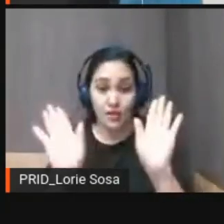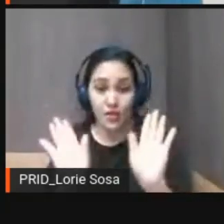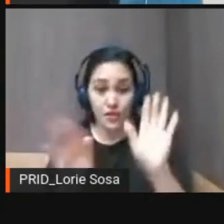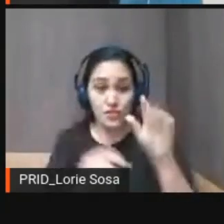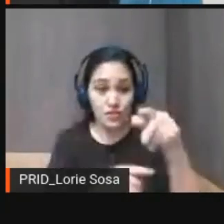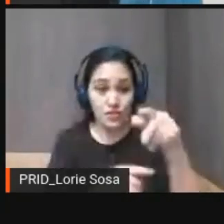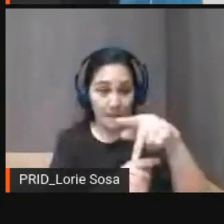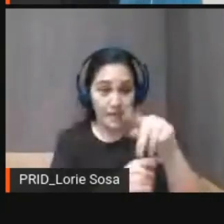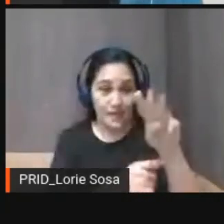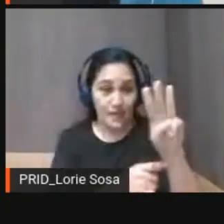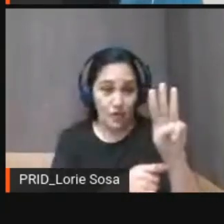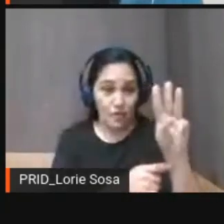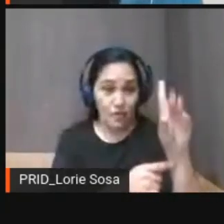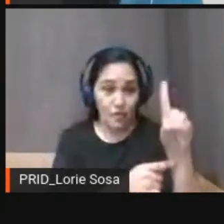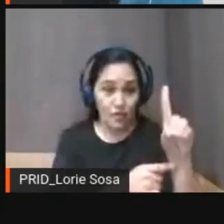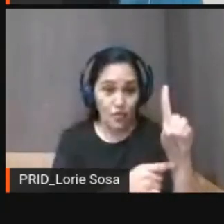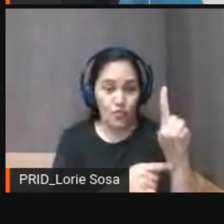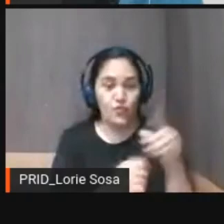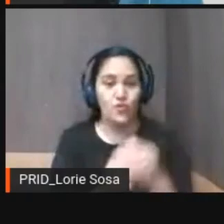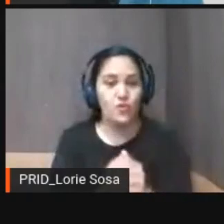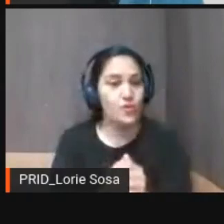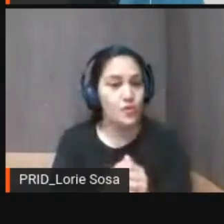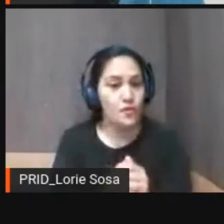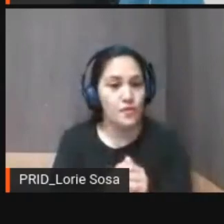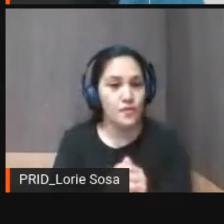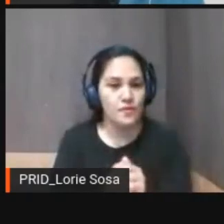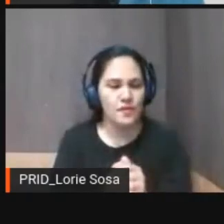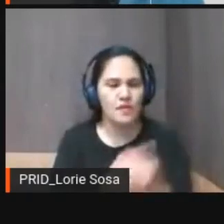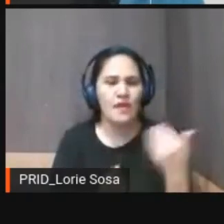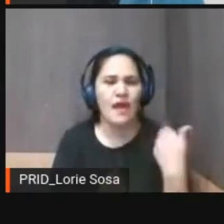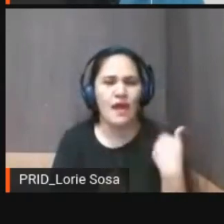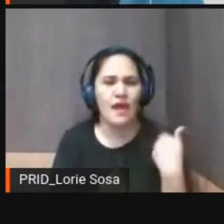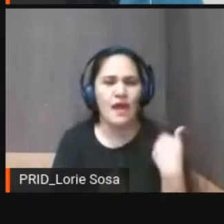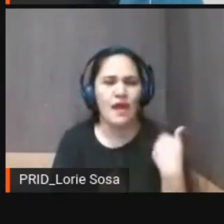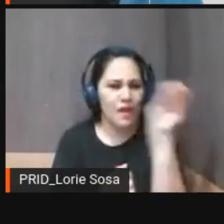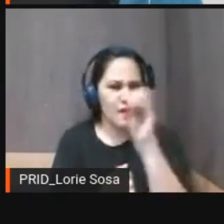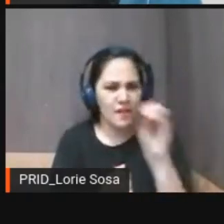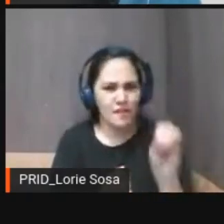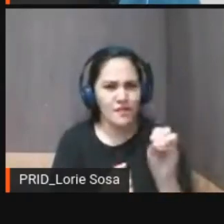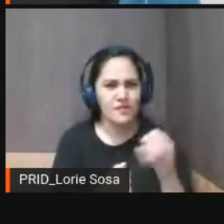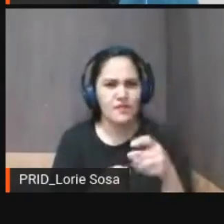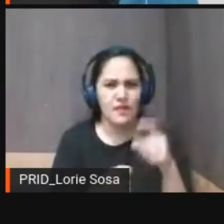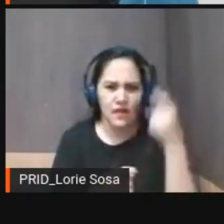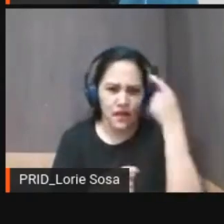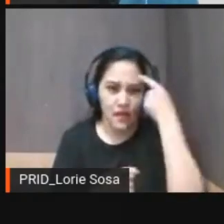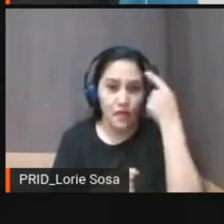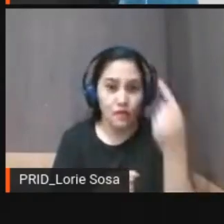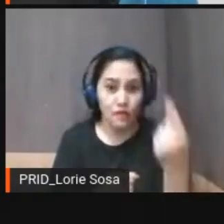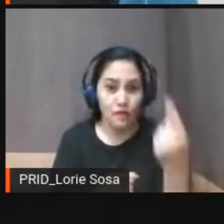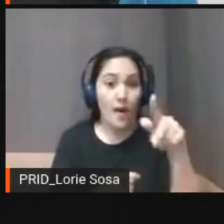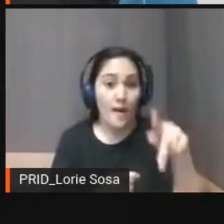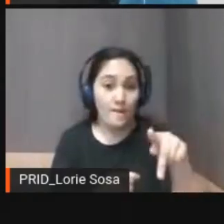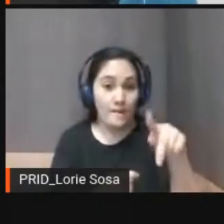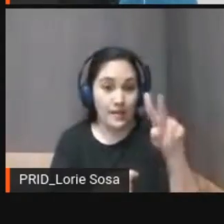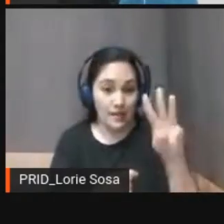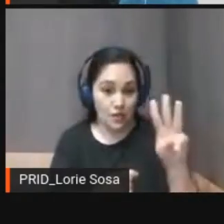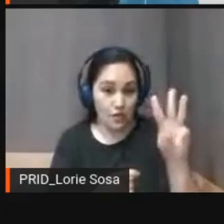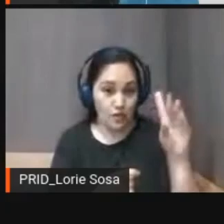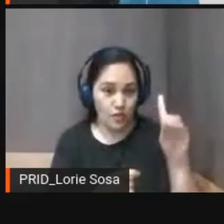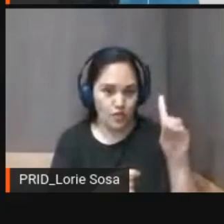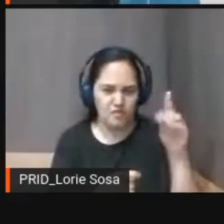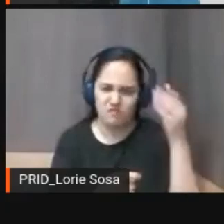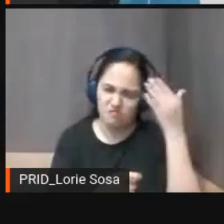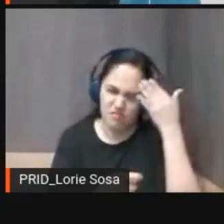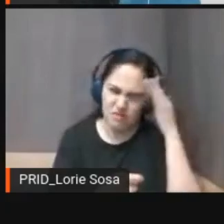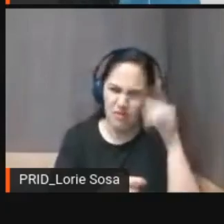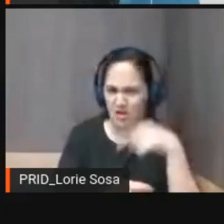parang there should be a 1%, no, intended for PWDs. Although hindi ko lang alam kung dito sa Cebu,